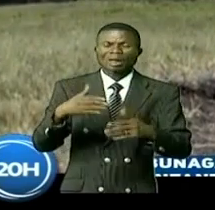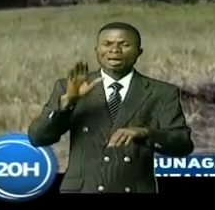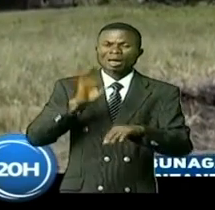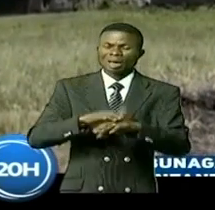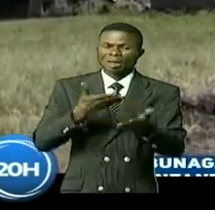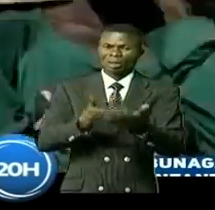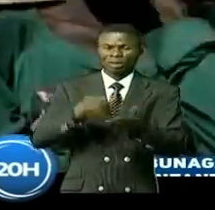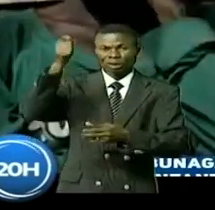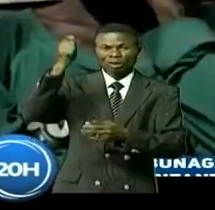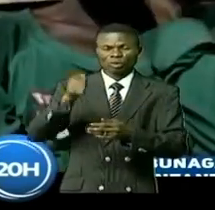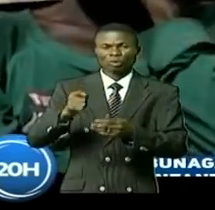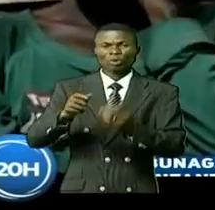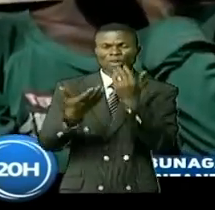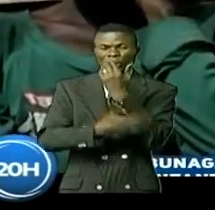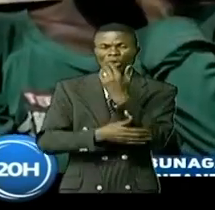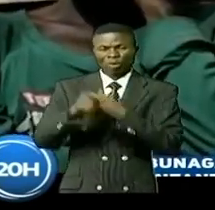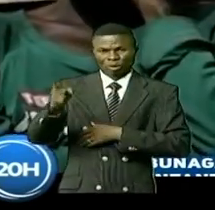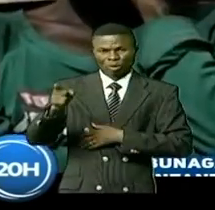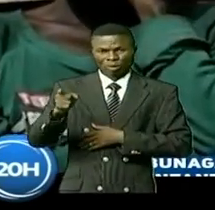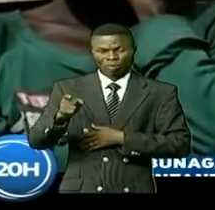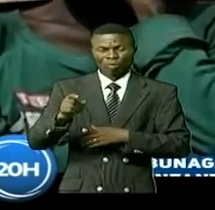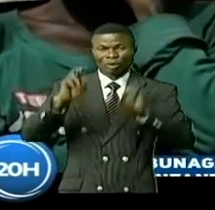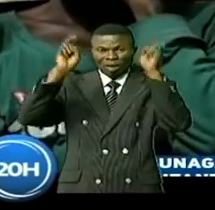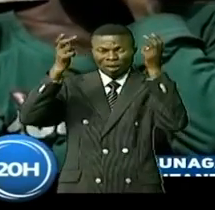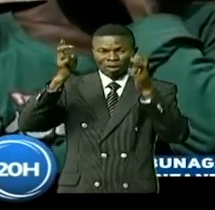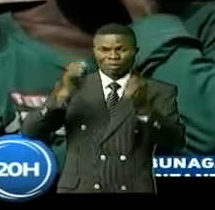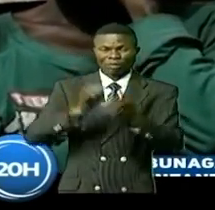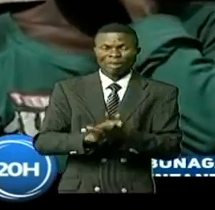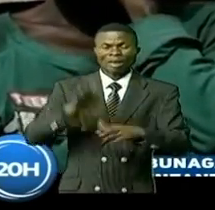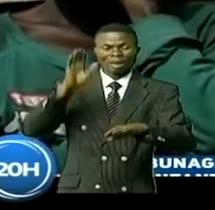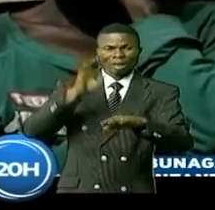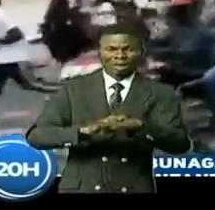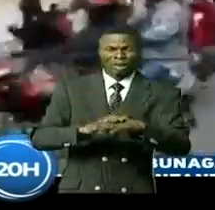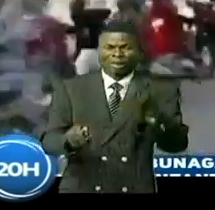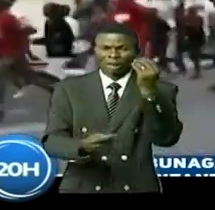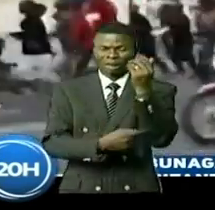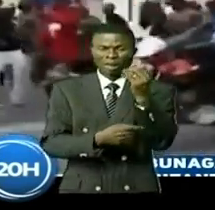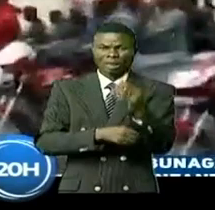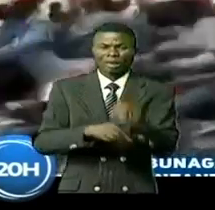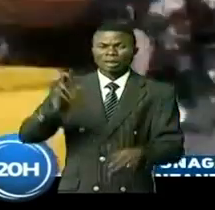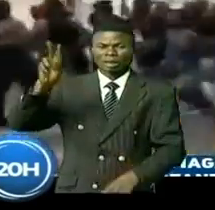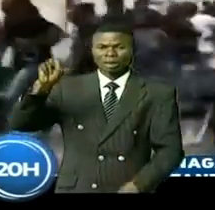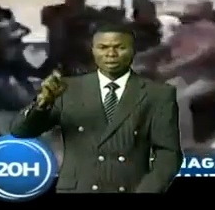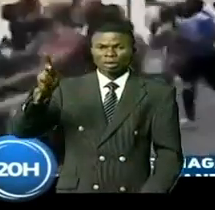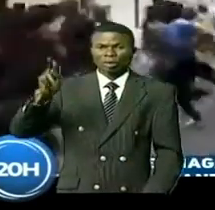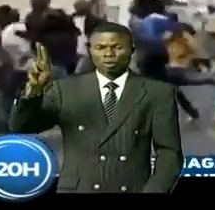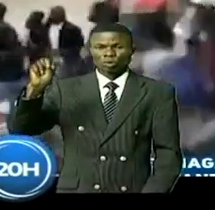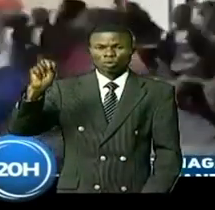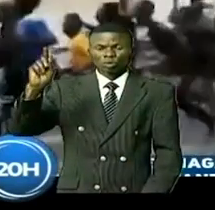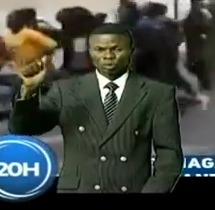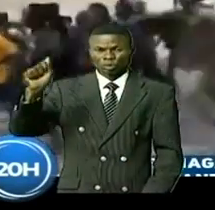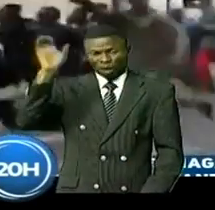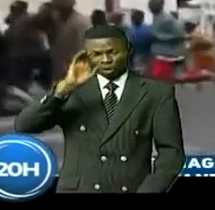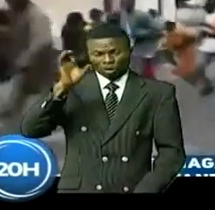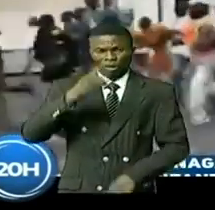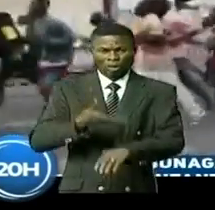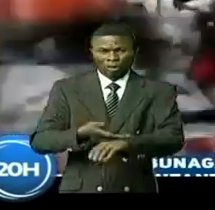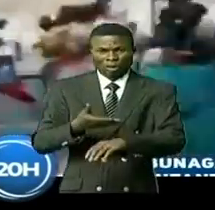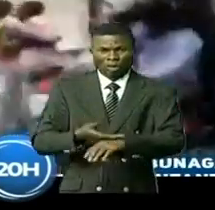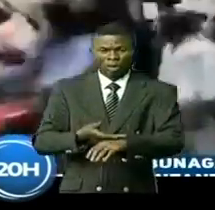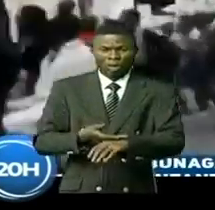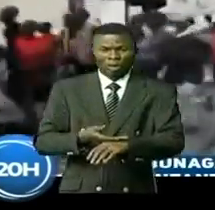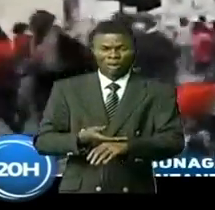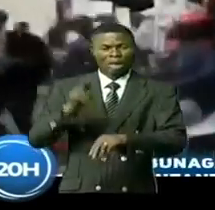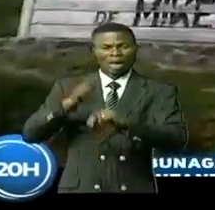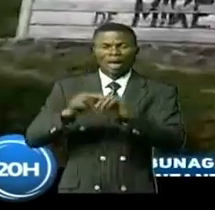ces forcenés. La géographie de Bunagana piège la cité. Kunda Batoare, recherché depuis par la justice congolaise, s'éterre